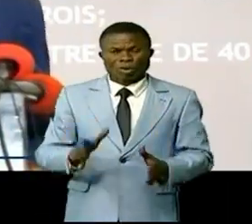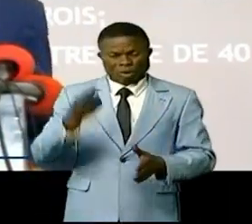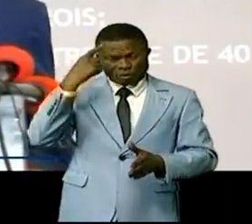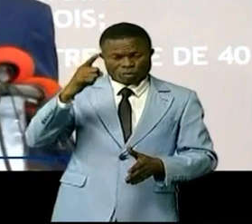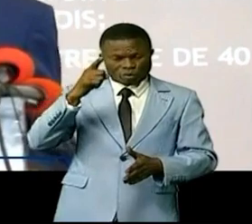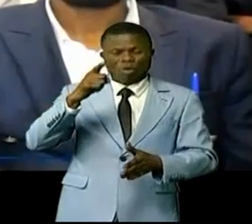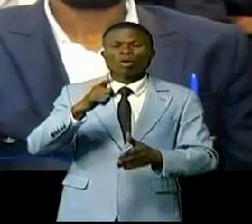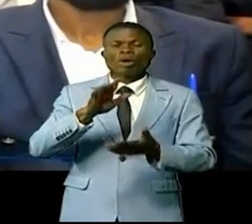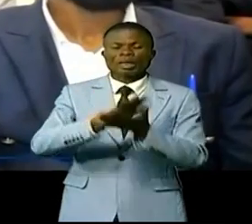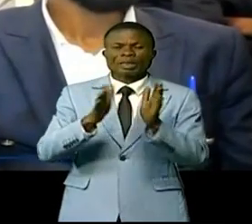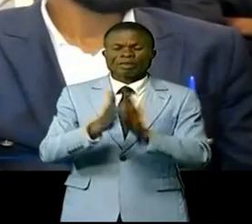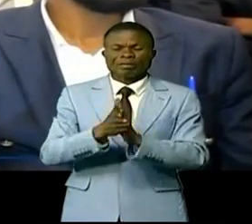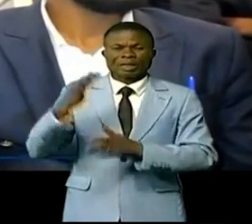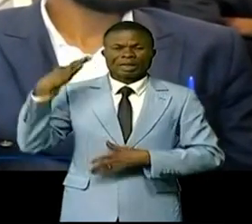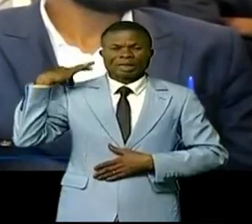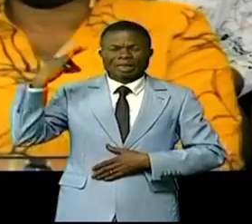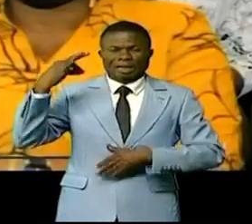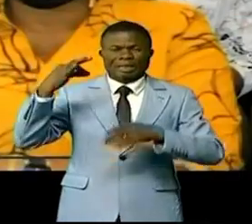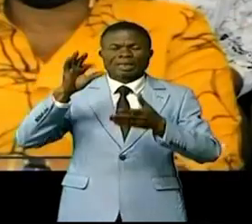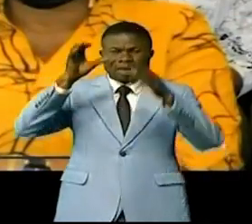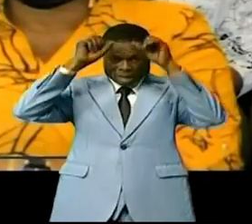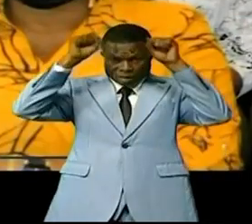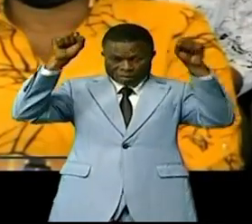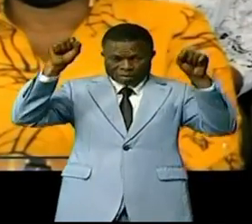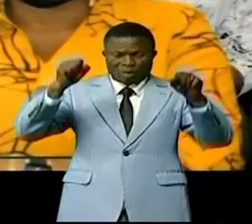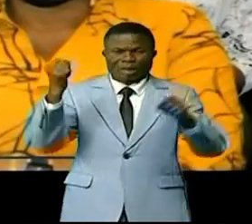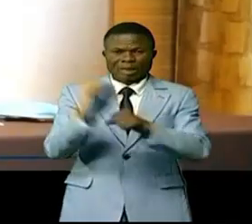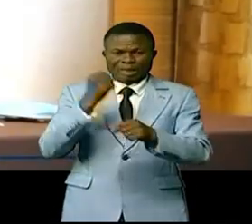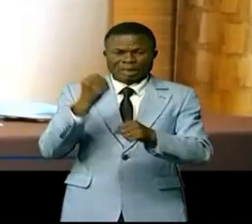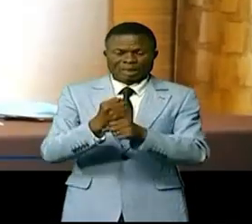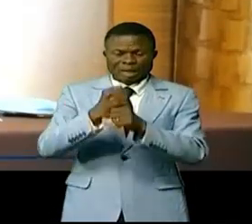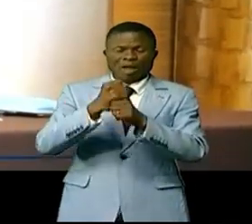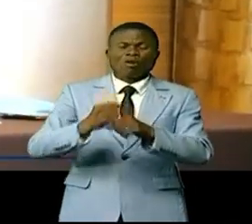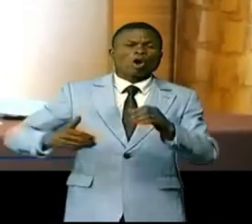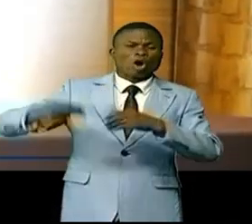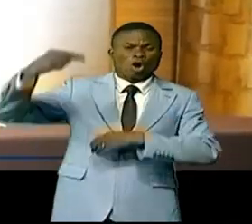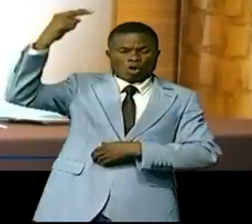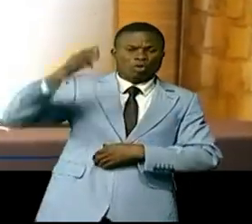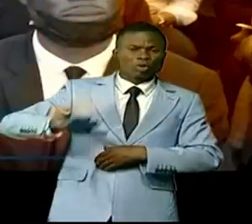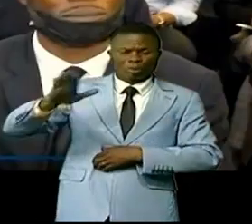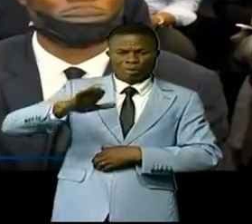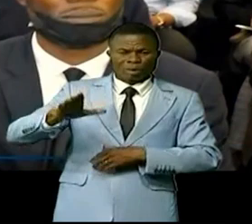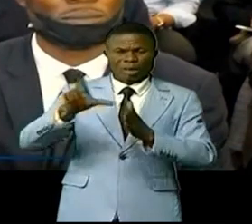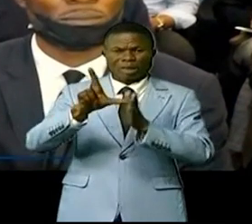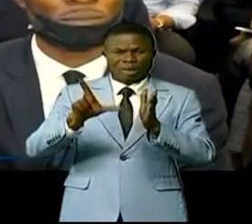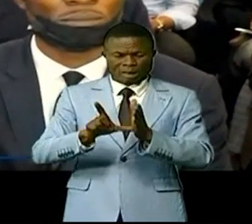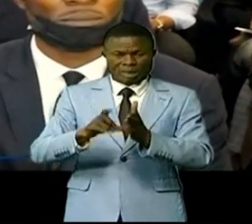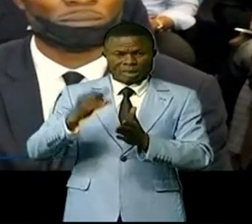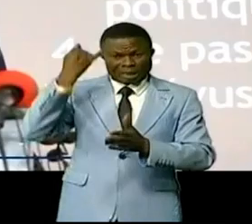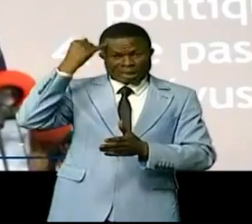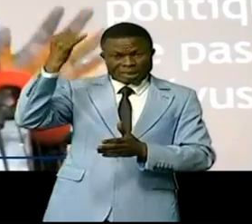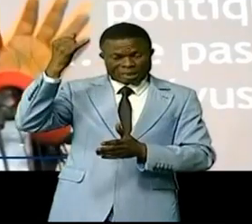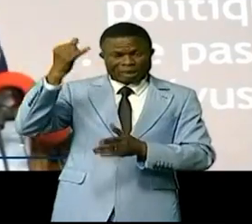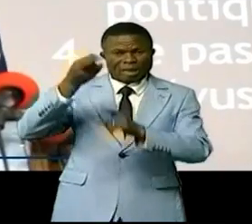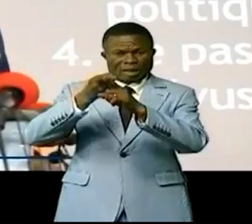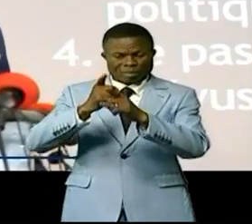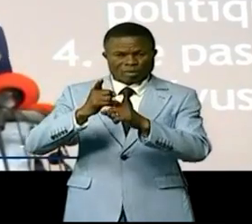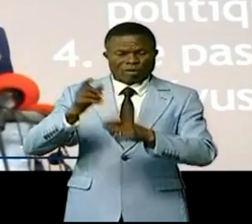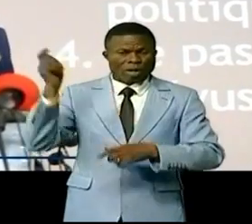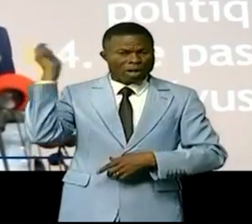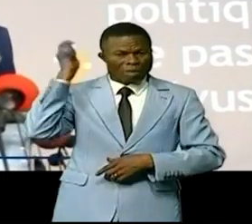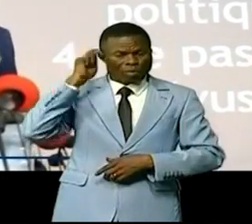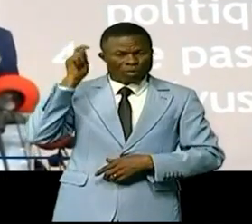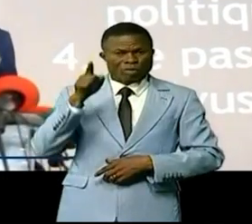accès à la présidence de la République et aux fonctions de souveraineté, c'est la loi Tchani. L'initiateur de cette loi, le professeur Noël